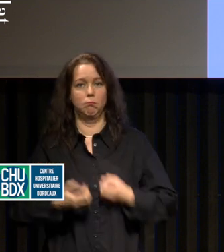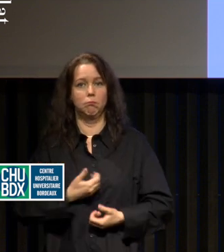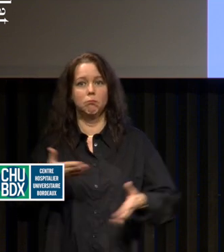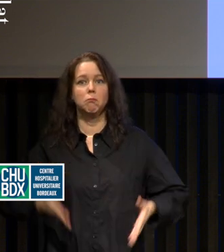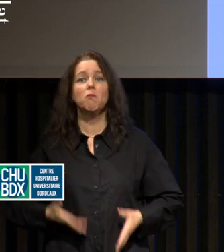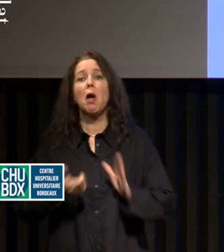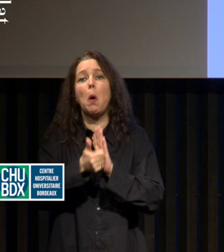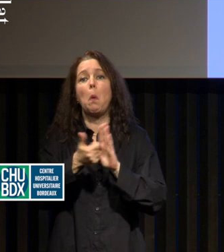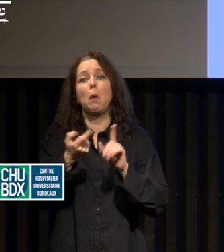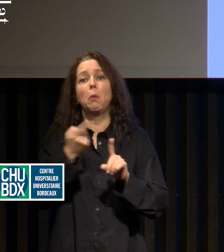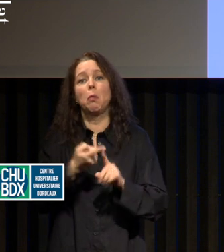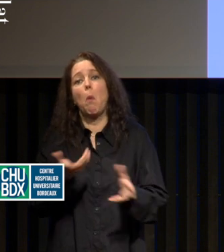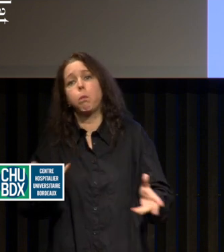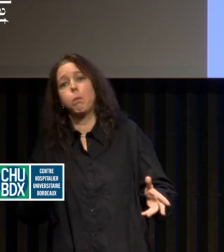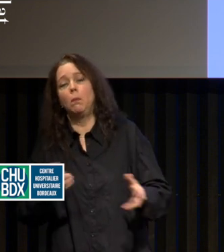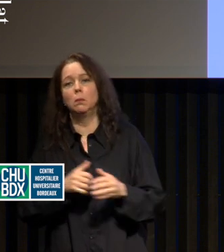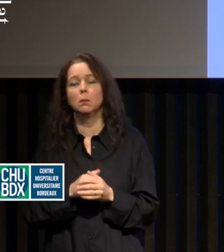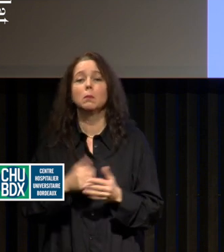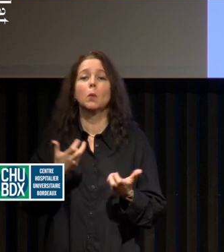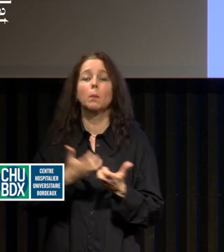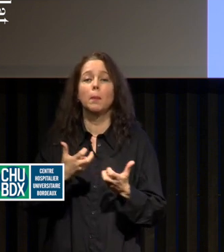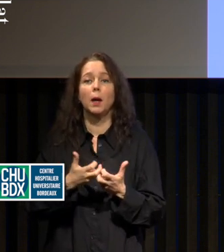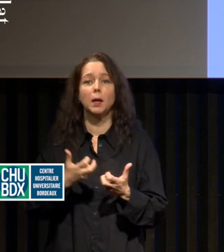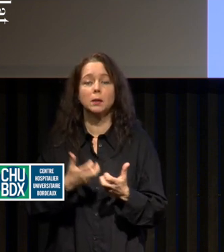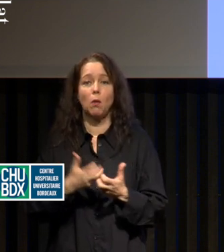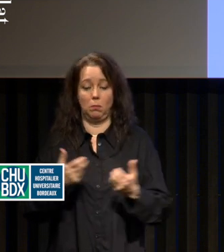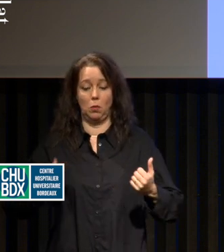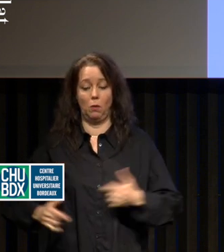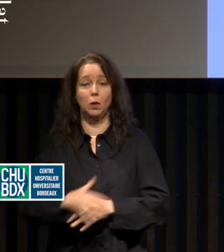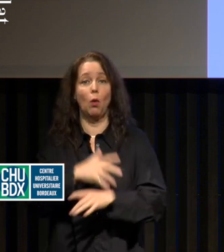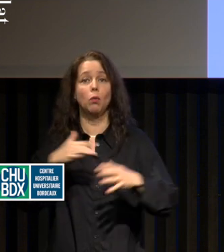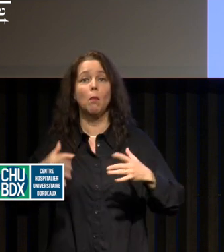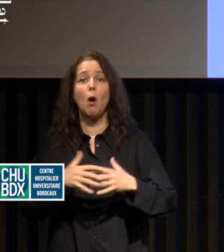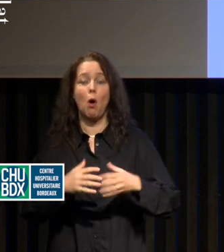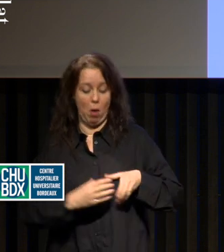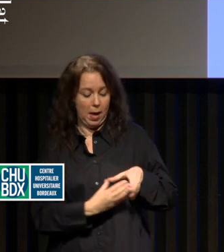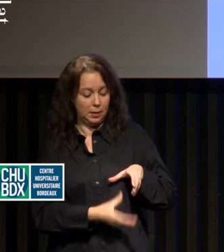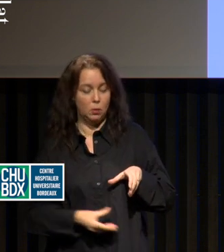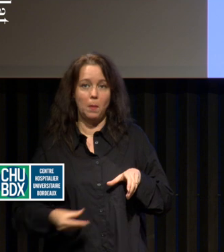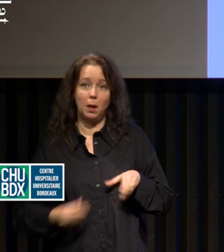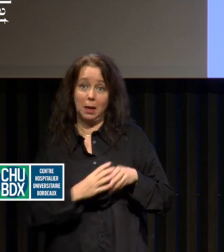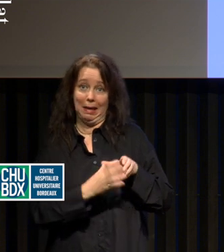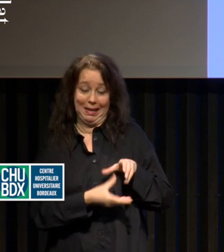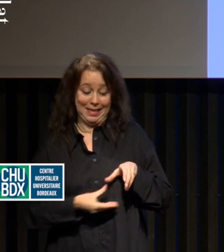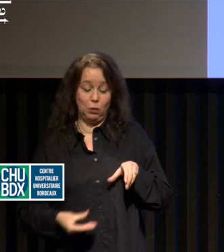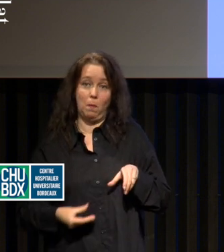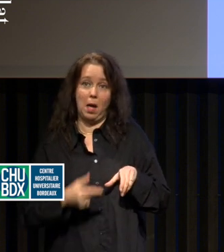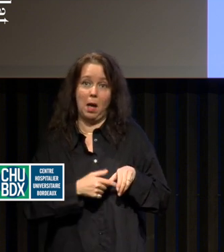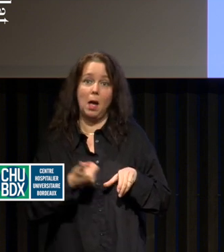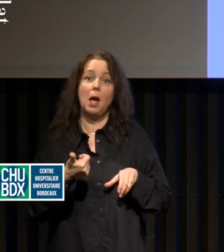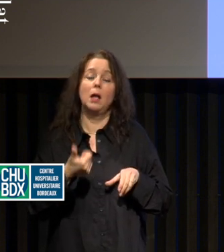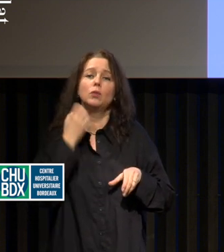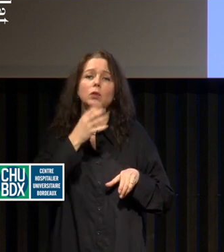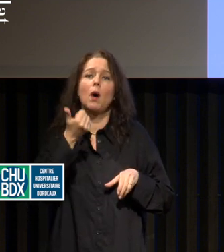était très, très important et que, par exemple, dans l'interaction qu'il avait avec son environnement, l'estomac, qui fabrique tous les jours 1 litre d'acide